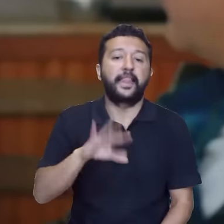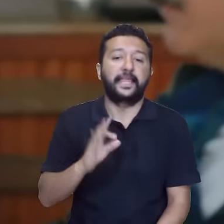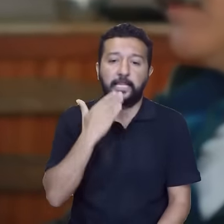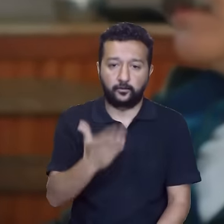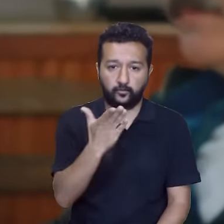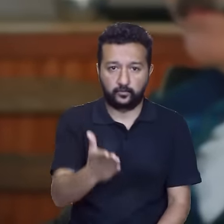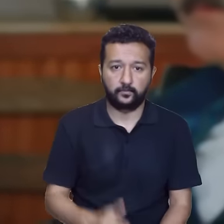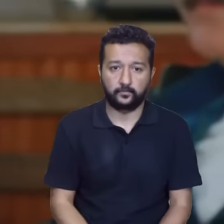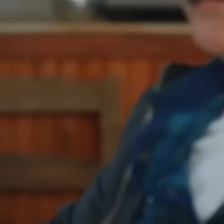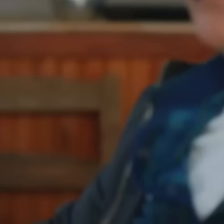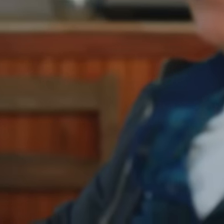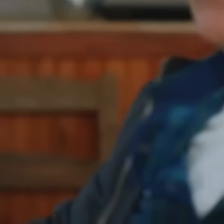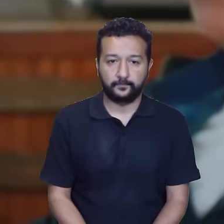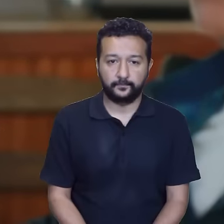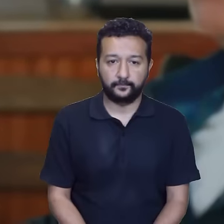diye.